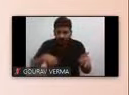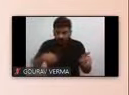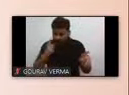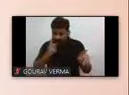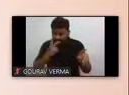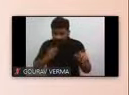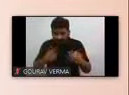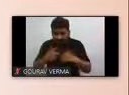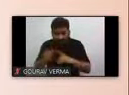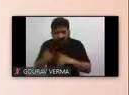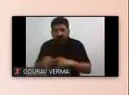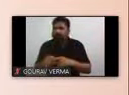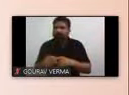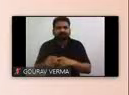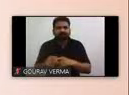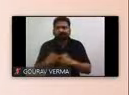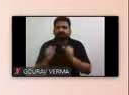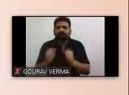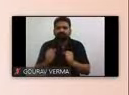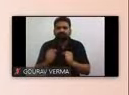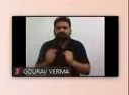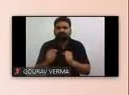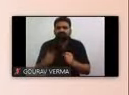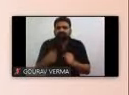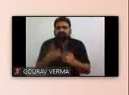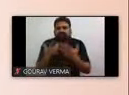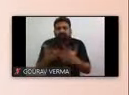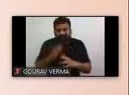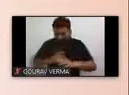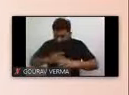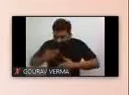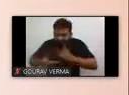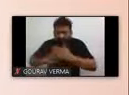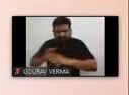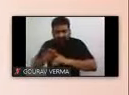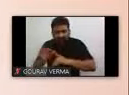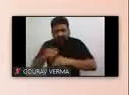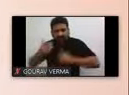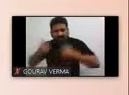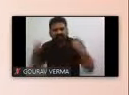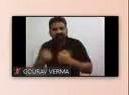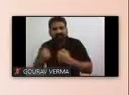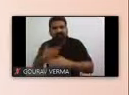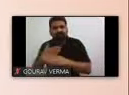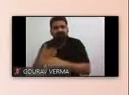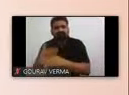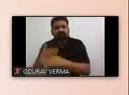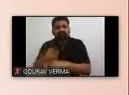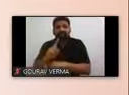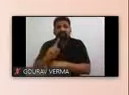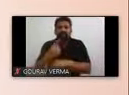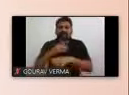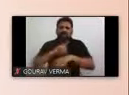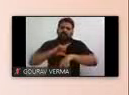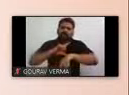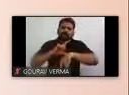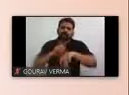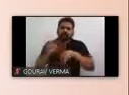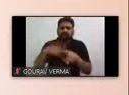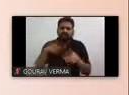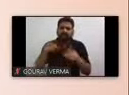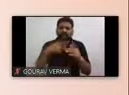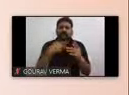दे हैव टू बी रेडी फॉर दैट, दे हैव टू बी प्रिपेयर्ड फॉर दैट. उनको पहले बहुत देर तक रीड